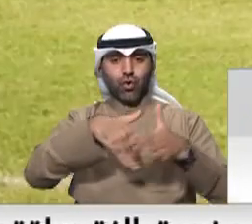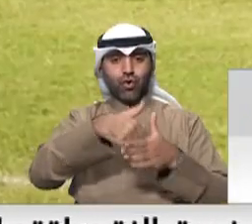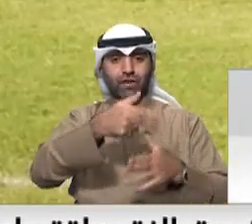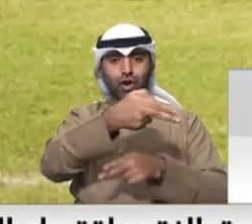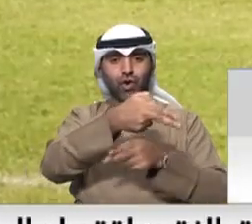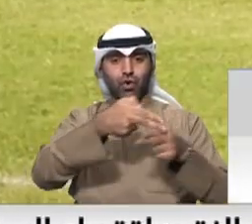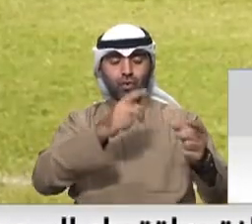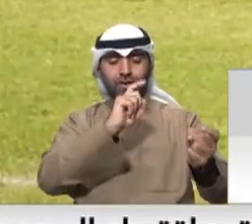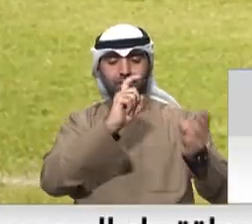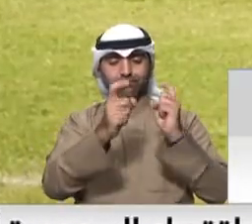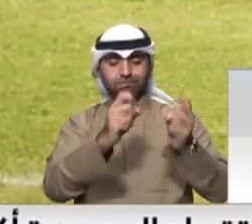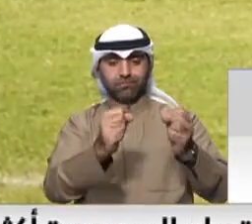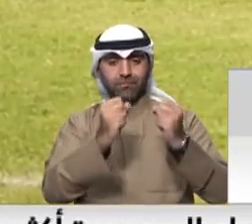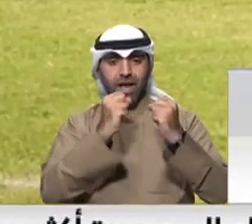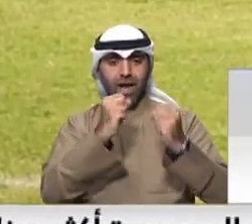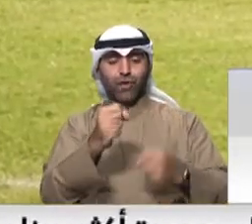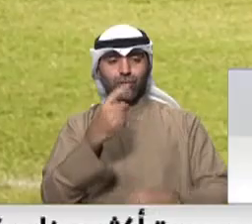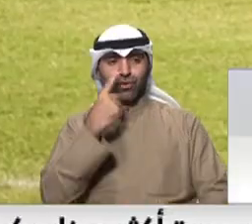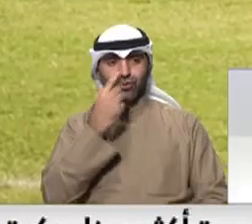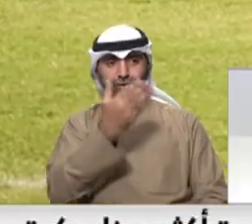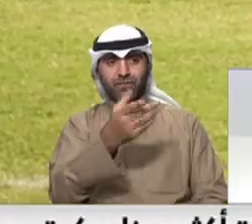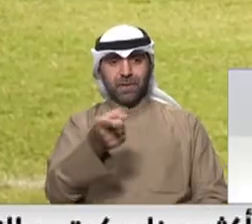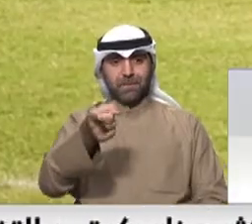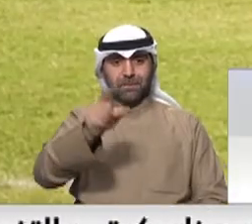نقطه بفوزها على جهراء بسته اهداف دون مقابل